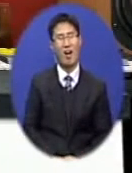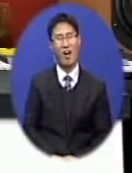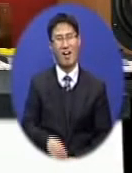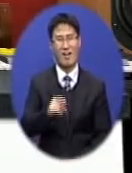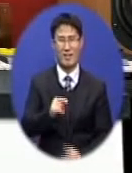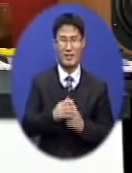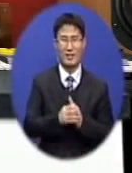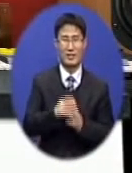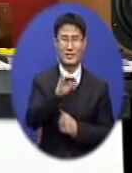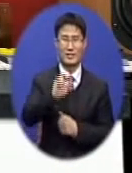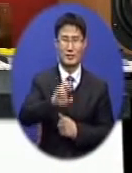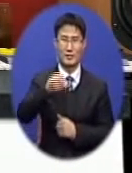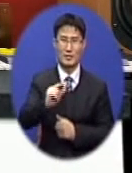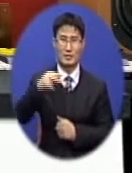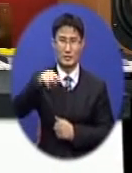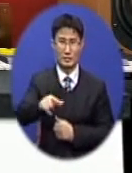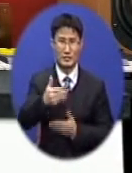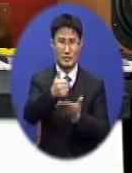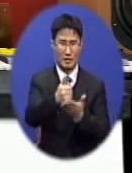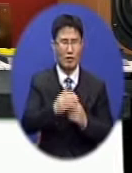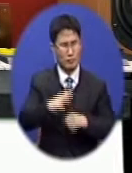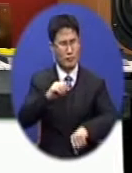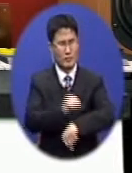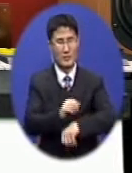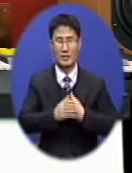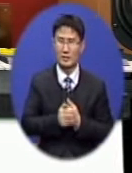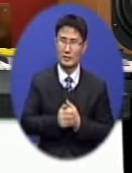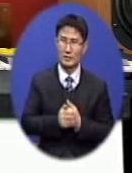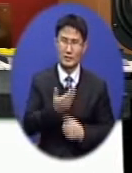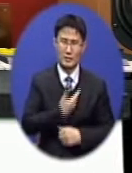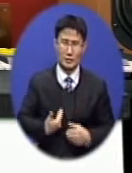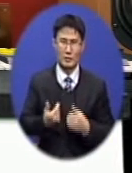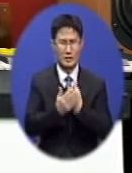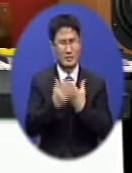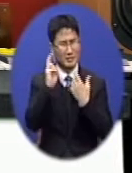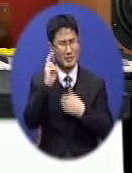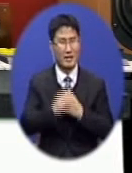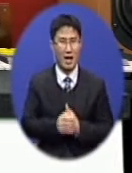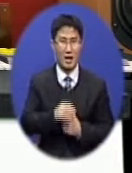아유, 네, 임원숙 네. 선생님 잘하셨어요. 우리 네. 과연 제자들도 표를 보탰을 텐데 몇 표나 받았을까?